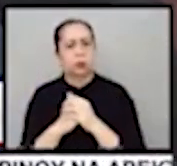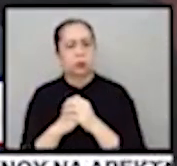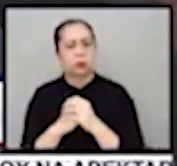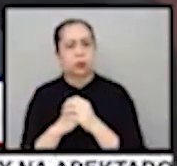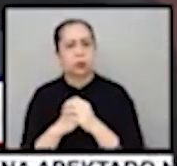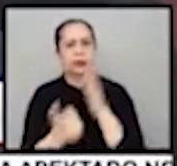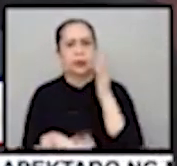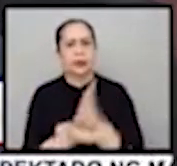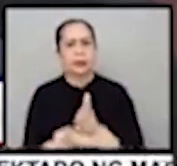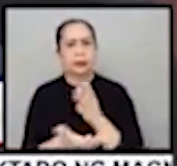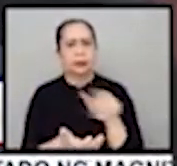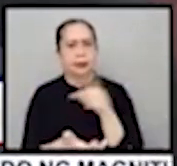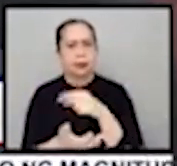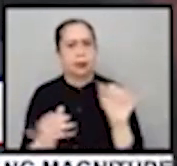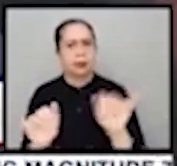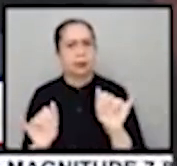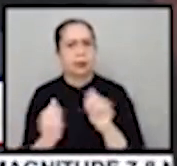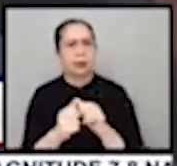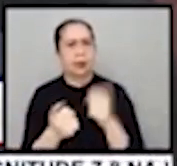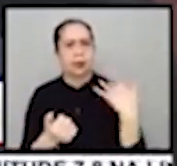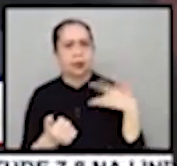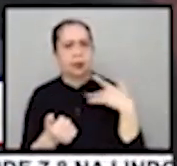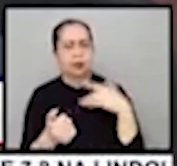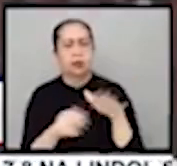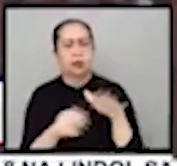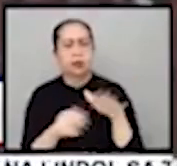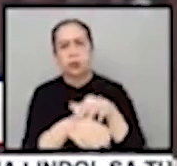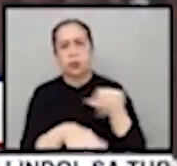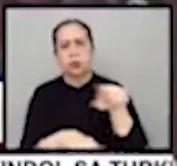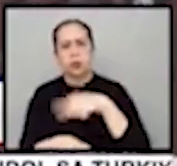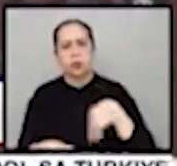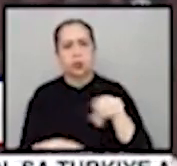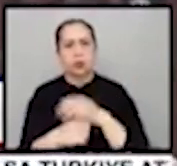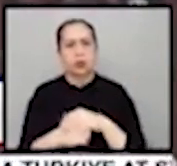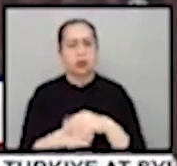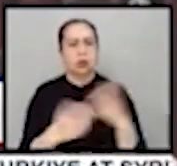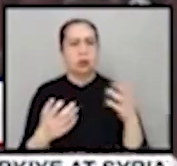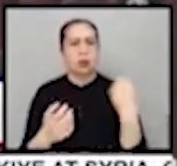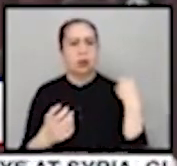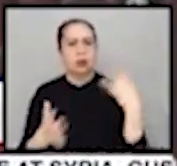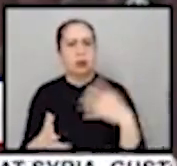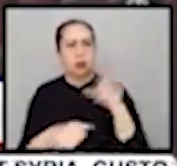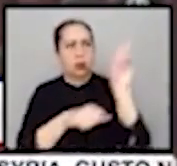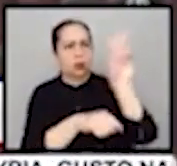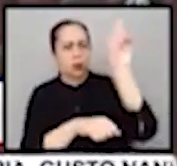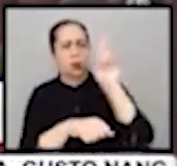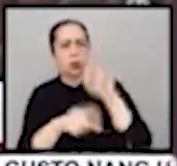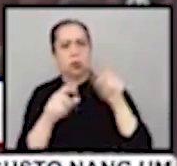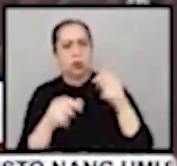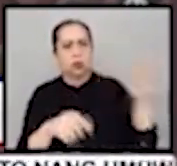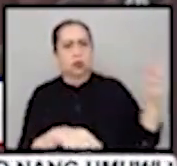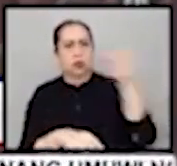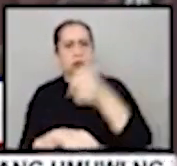matigil na itong mga ganitong scheme kasi kawawa naman itong mga public officials natin, lalong-lalo na yung mga nakatalagang